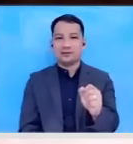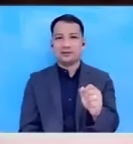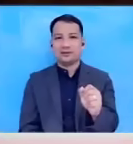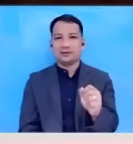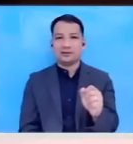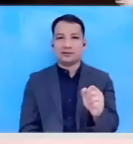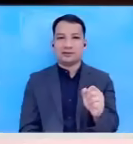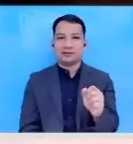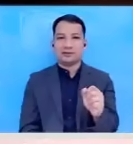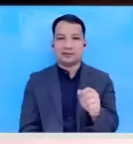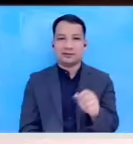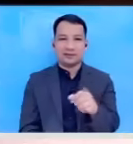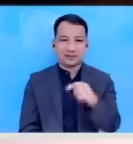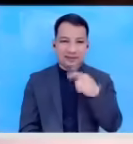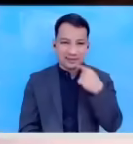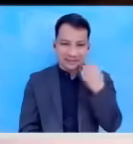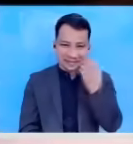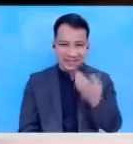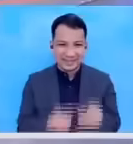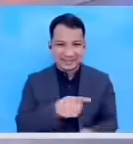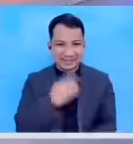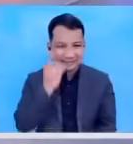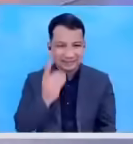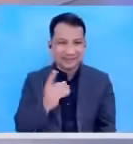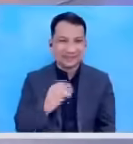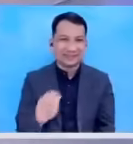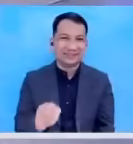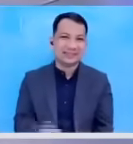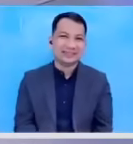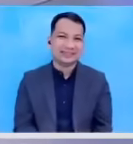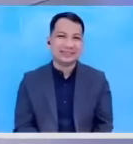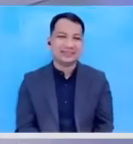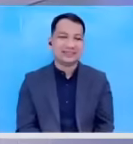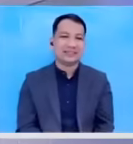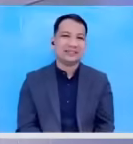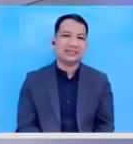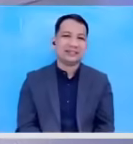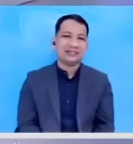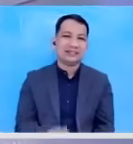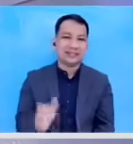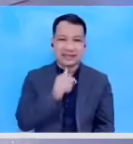nahiya. Yan na naman. Para acting ako nahihiya. Eto